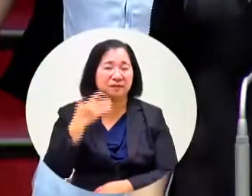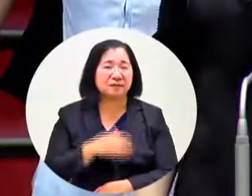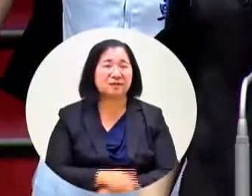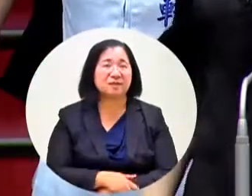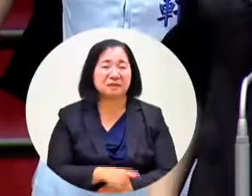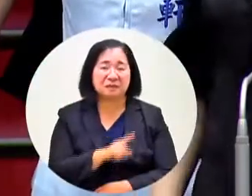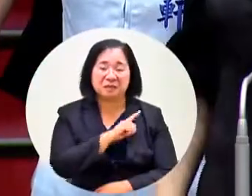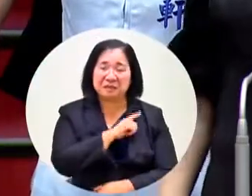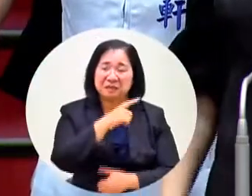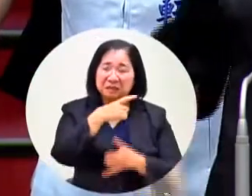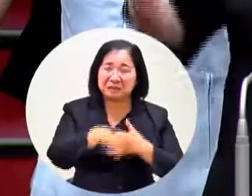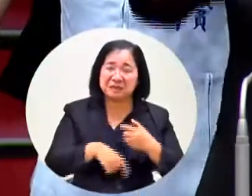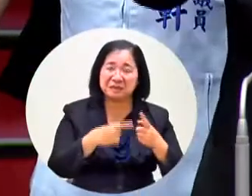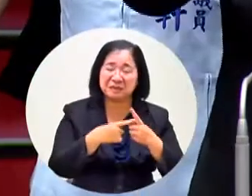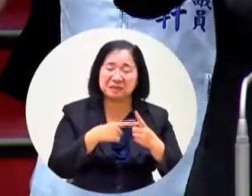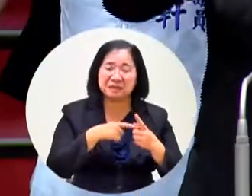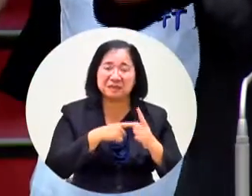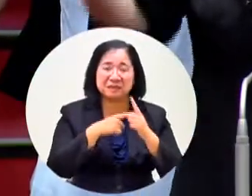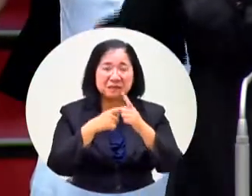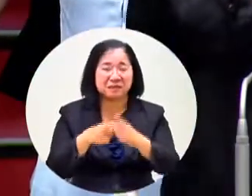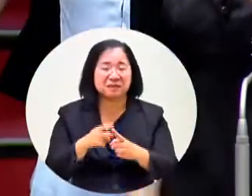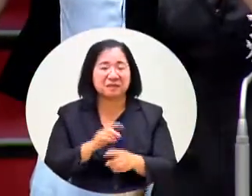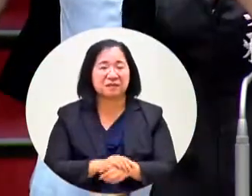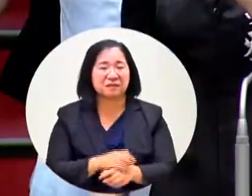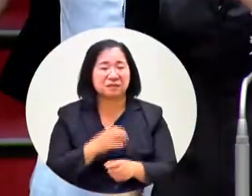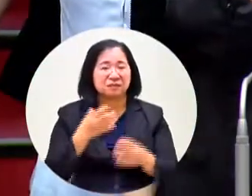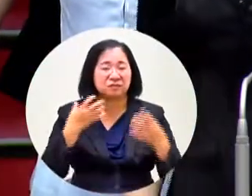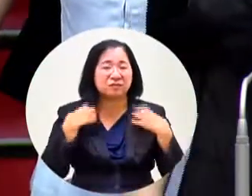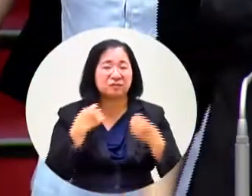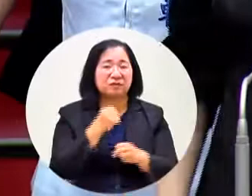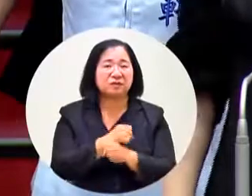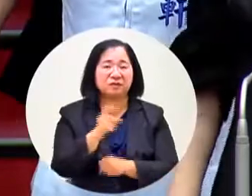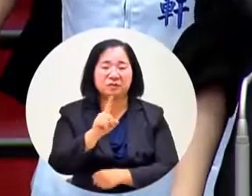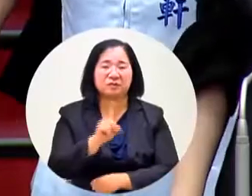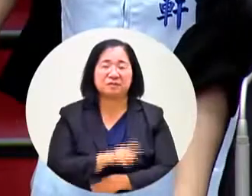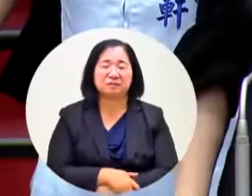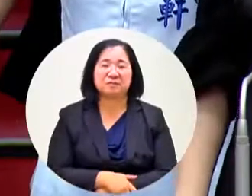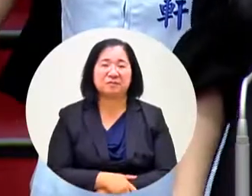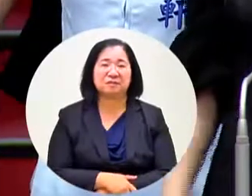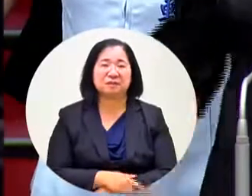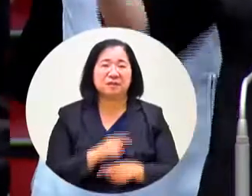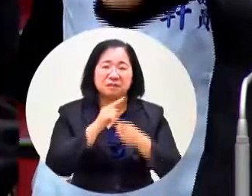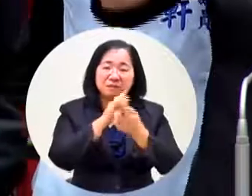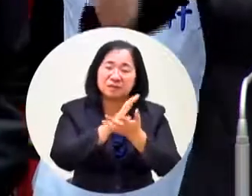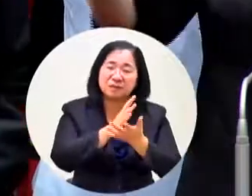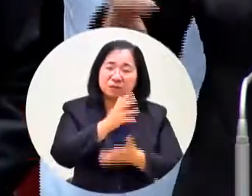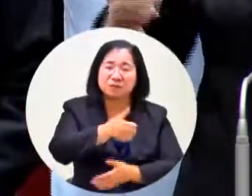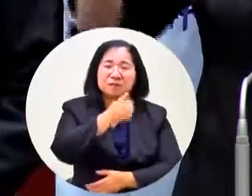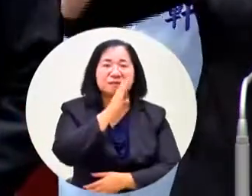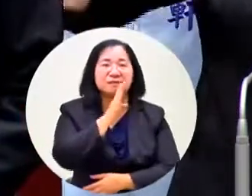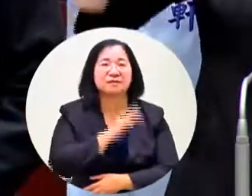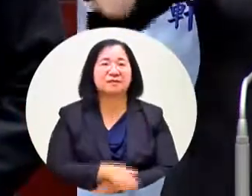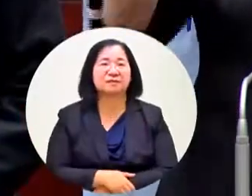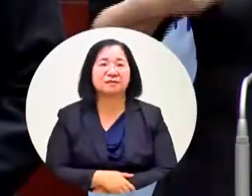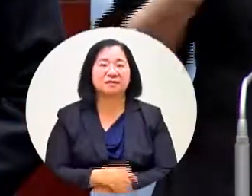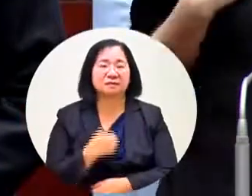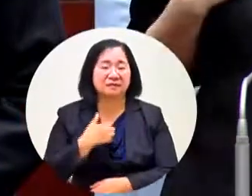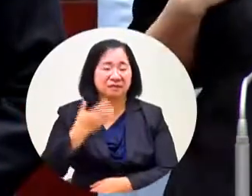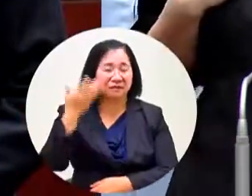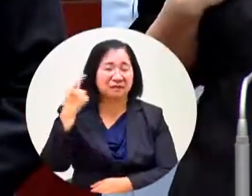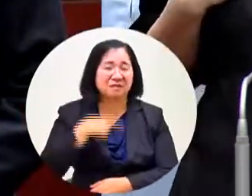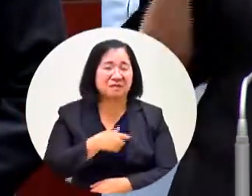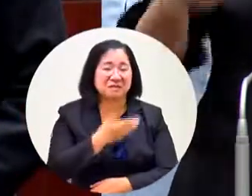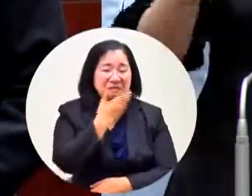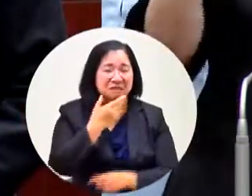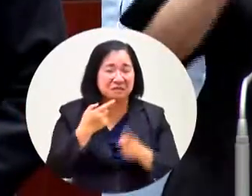体报道还有照片显示，哇，非常团结，所有的局处首长、副市长、秘书长也都去了，对不对？好，